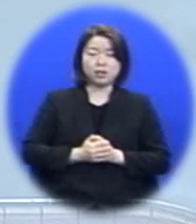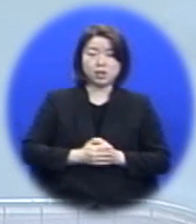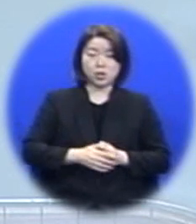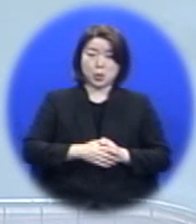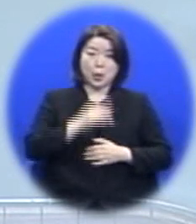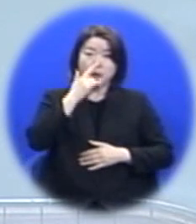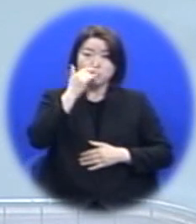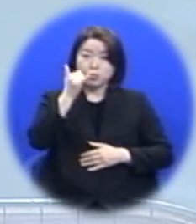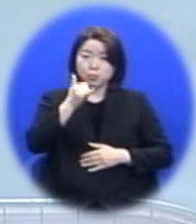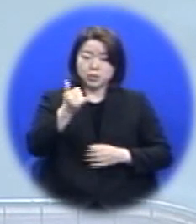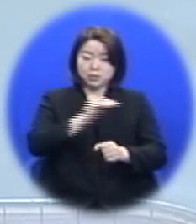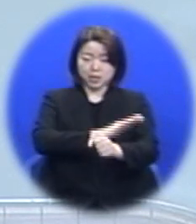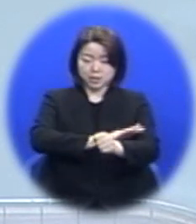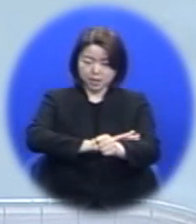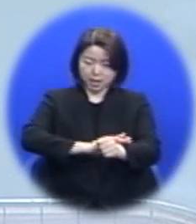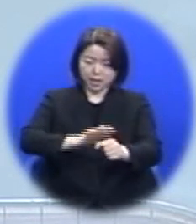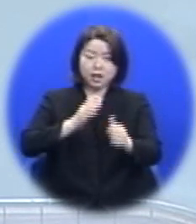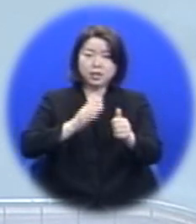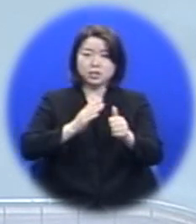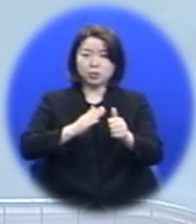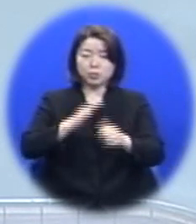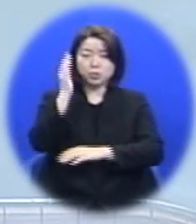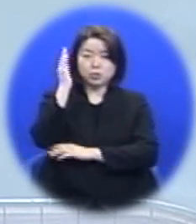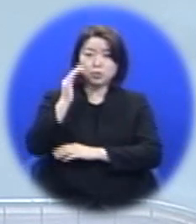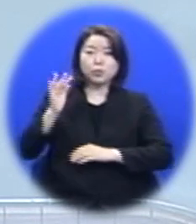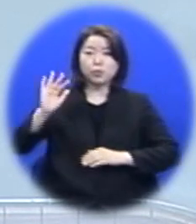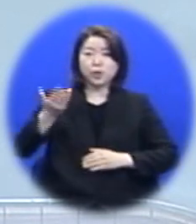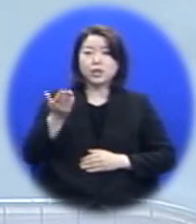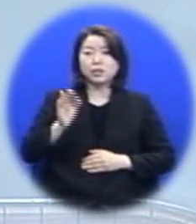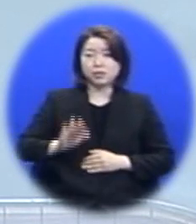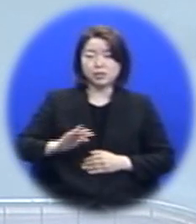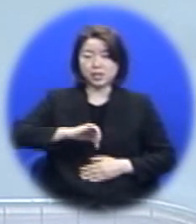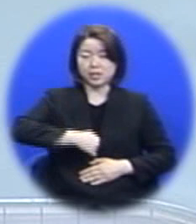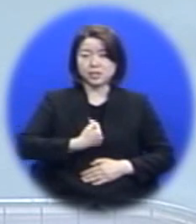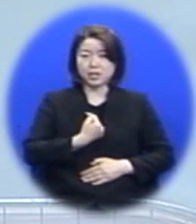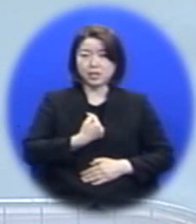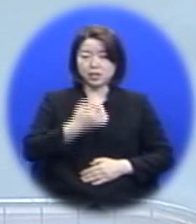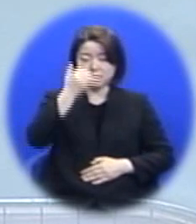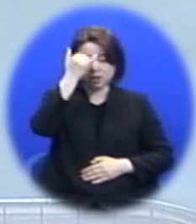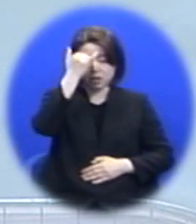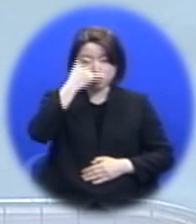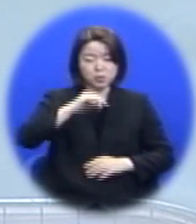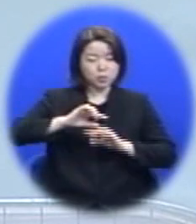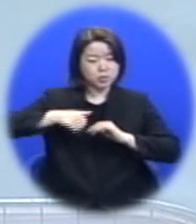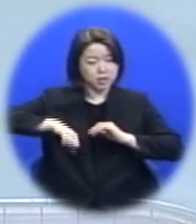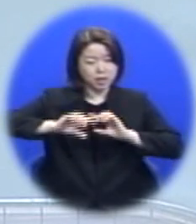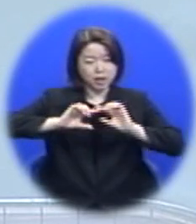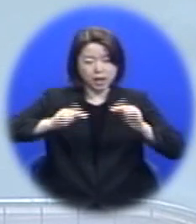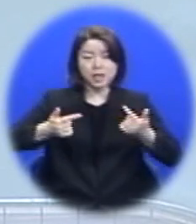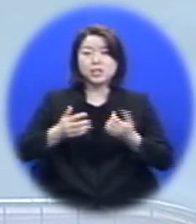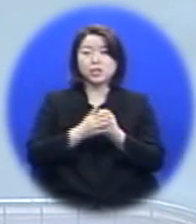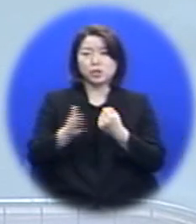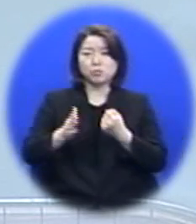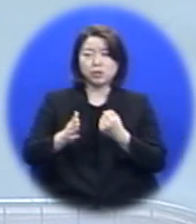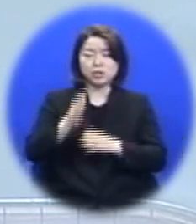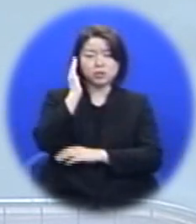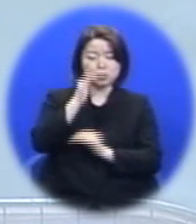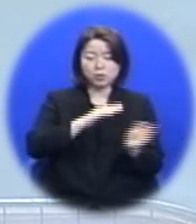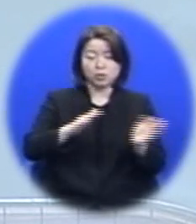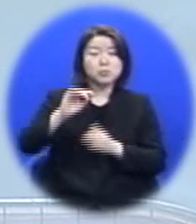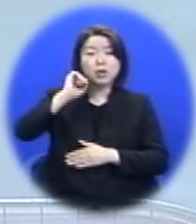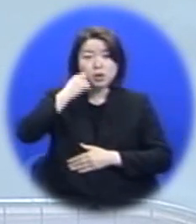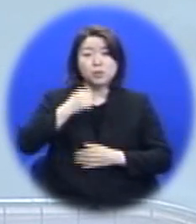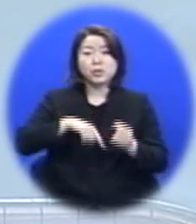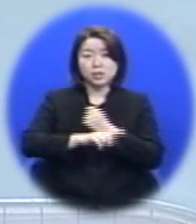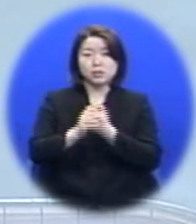부모님에게 잘하자고 설교를 해야 되는데 자기가 불효자라 설교 준비가 안 된다 그런 뜻이죠. 저는 오히려